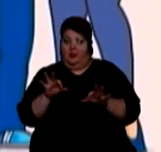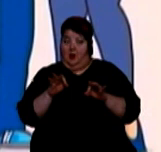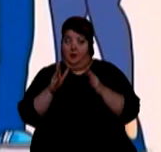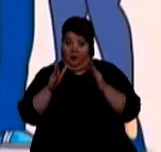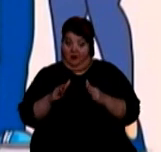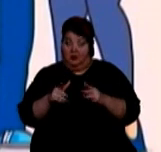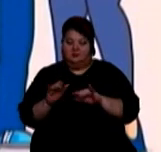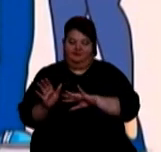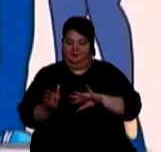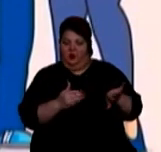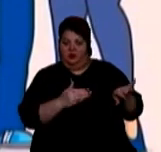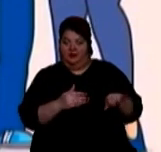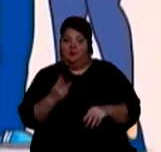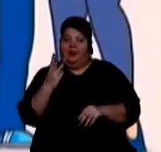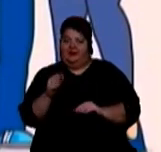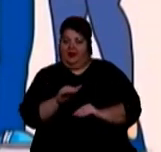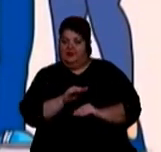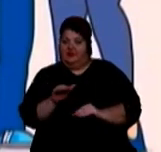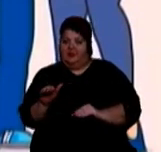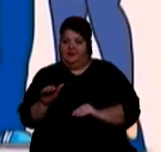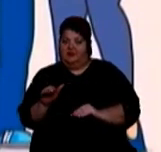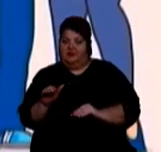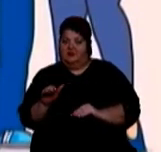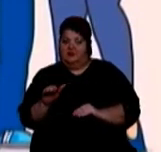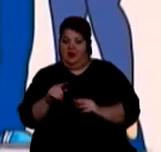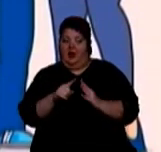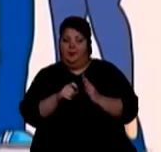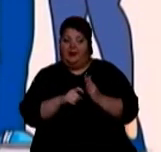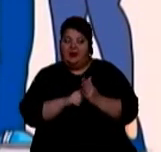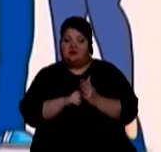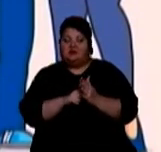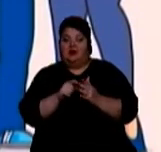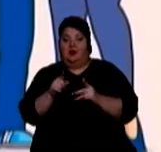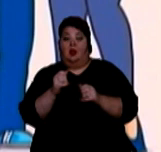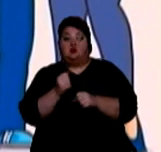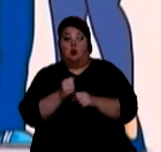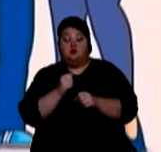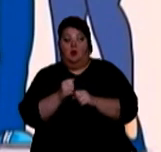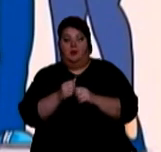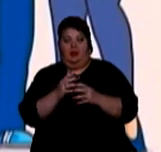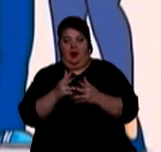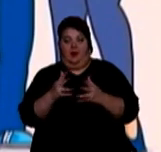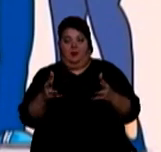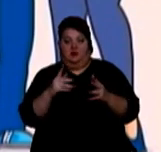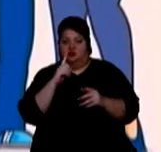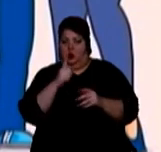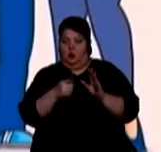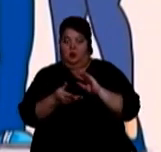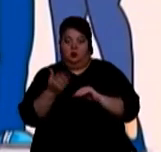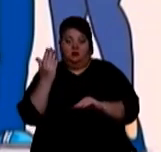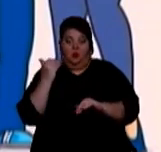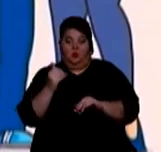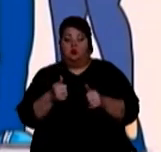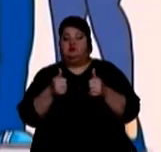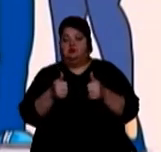Пройдено. Третій рівень. Пірсінг, тату не перепона, але якщо вони зроблені більше року тому.